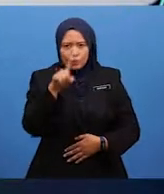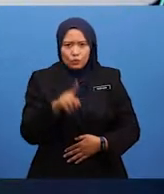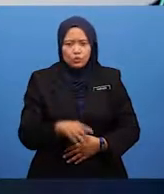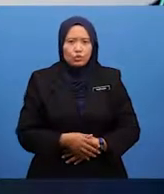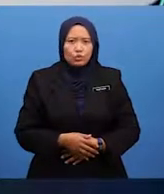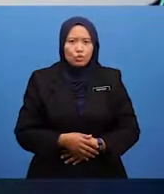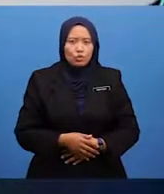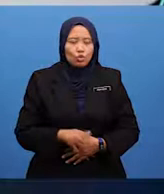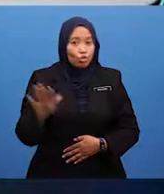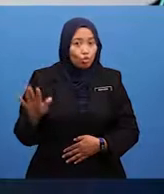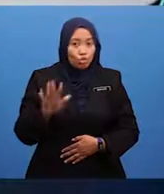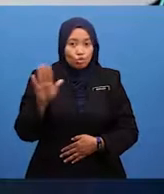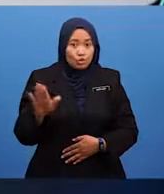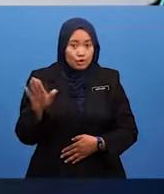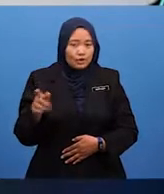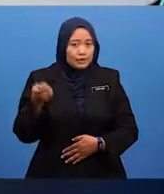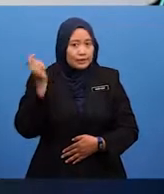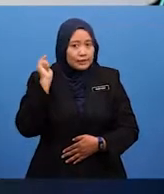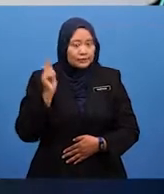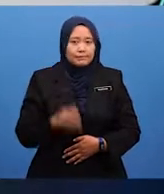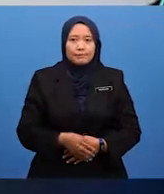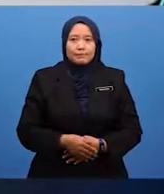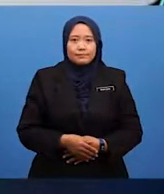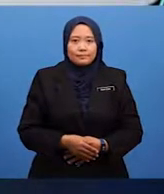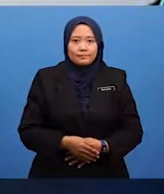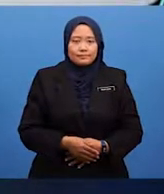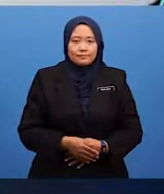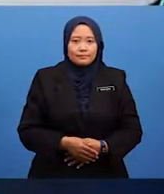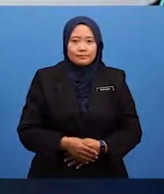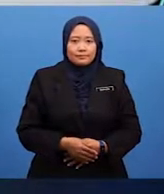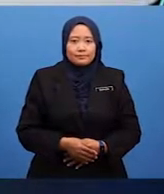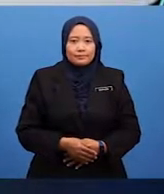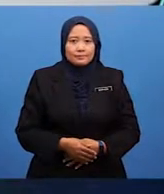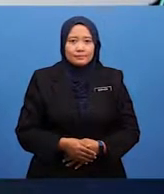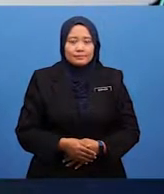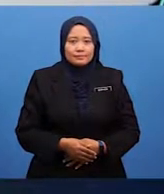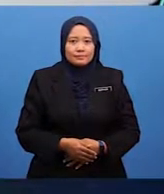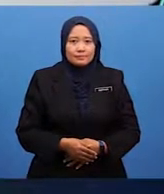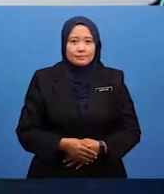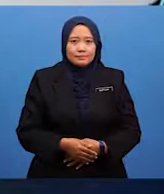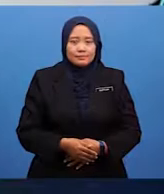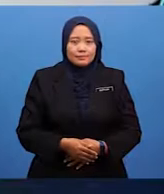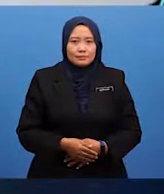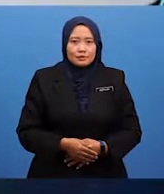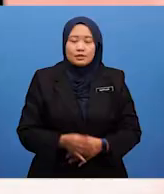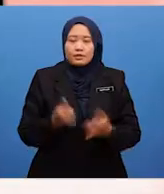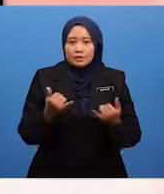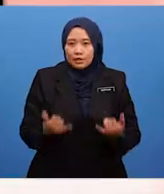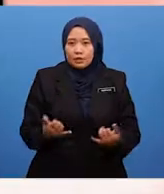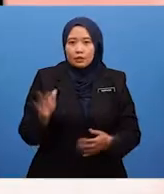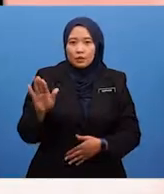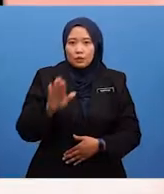kami sampaikan tadi oke jikalau sudah ayo kita teruskan dengan kemunculan isometrik